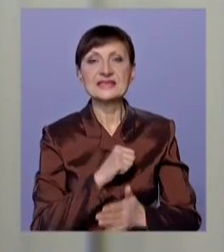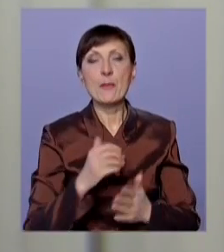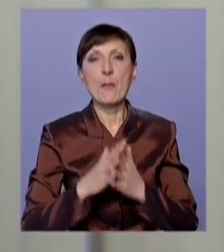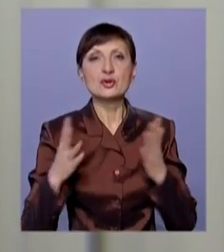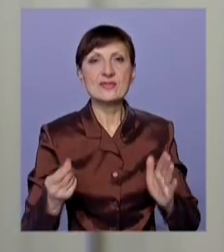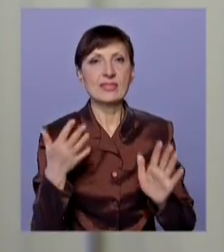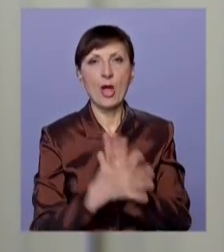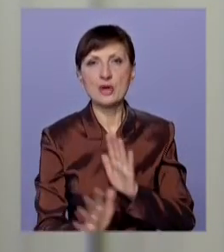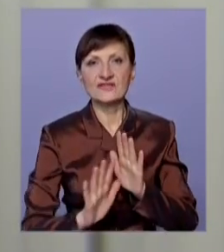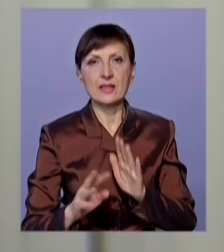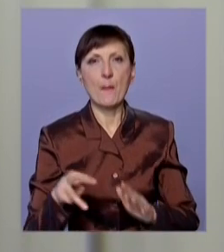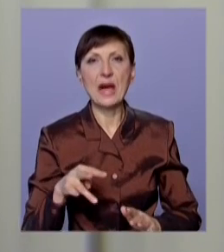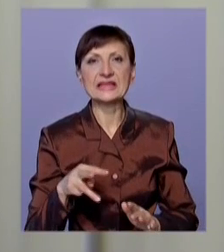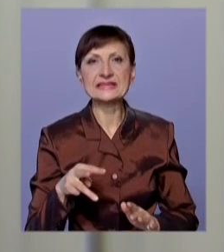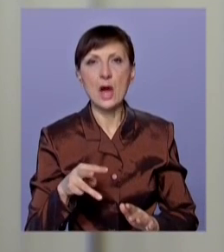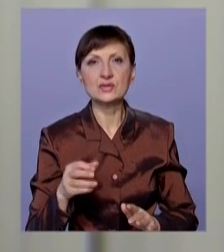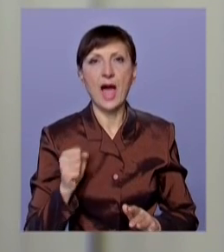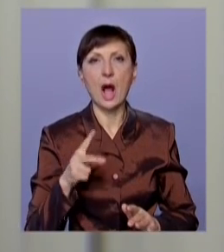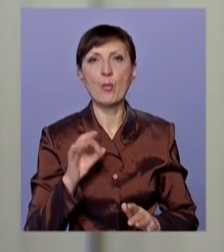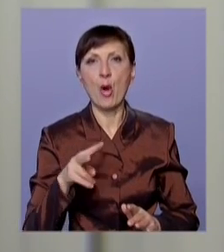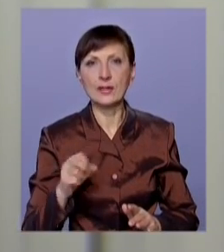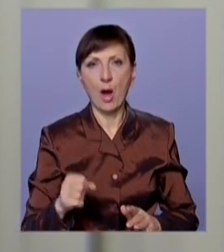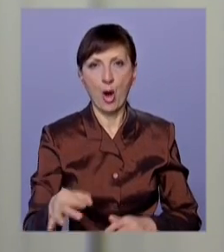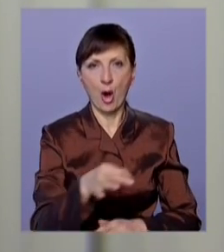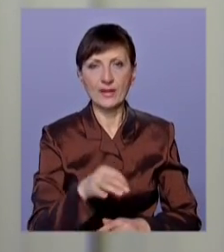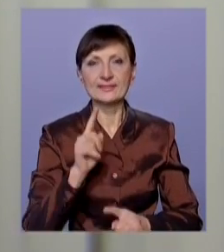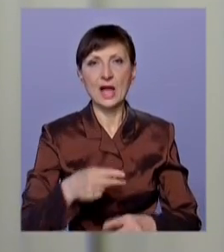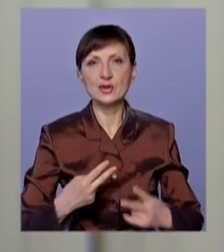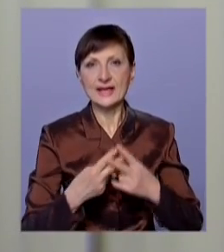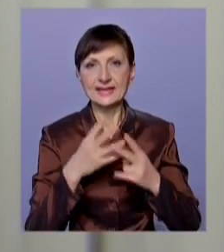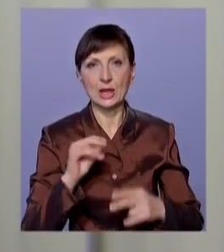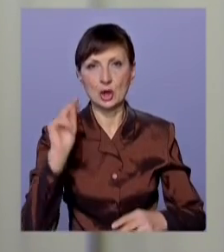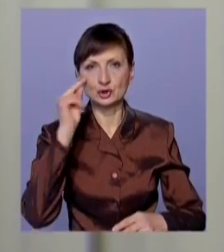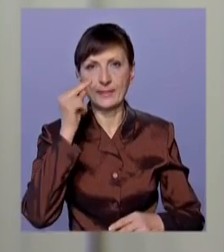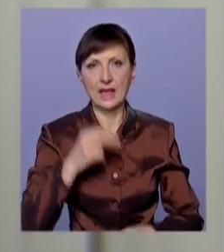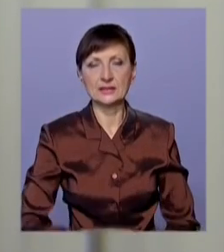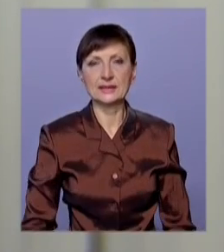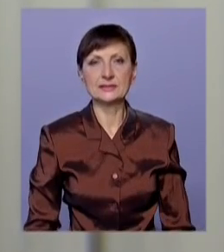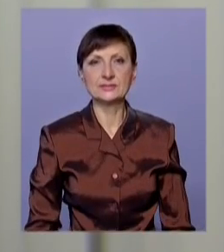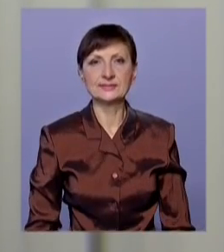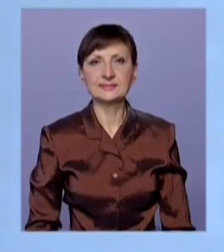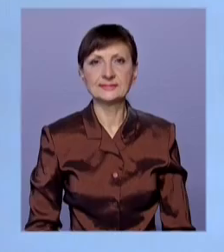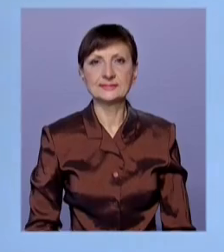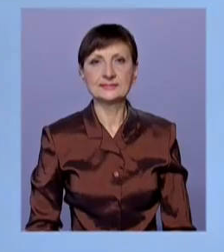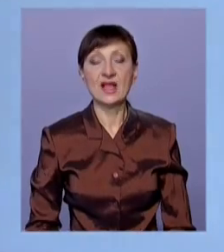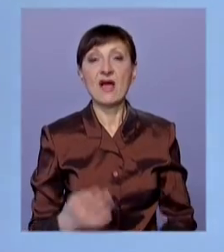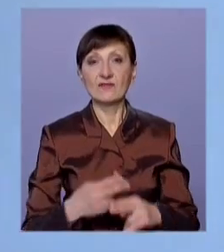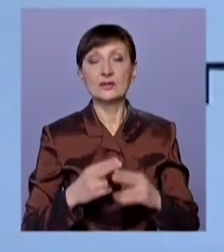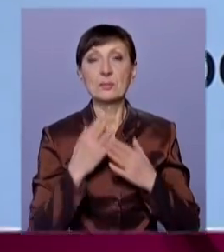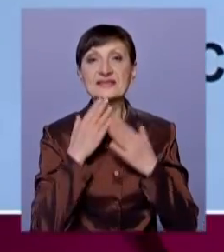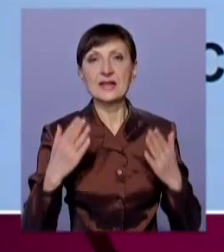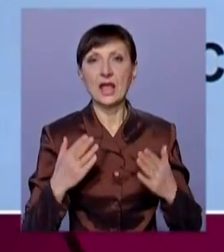большое неосвоение в Мангыстауской, Акмолинской областях, а также в Астане и Шымкенте. Вот это